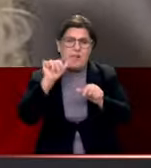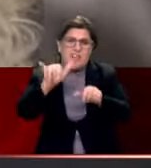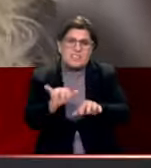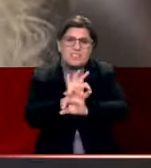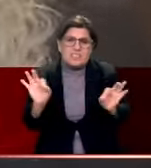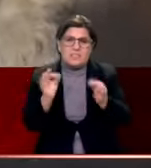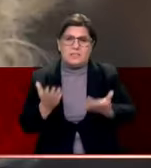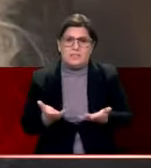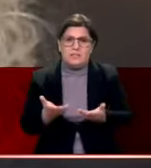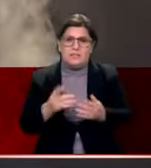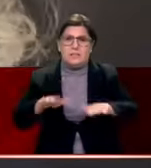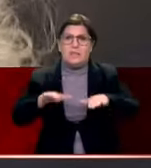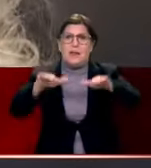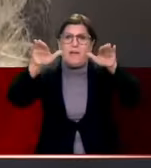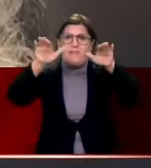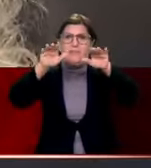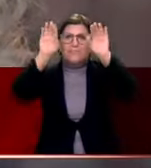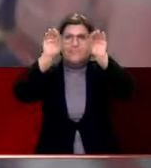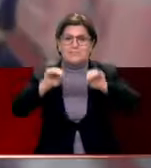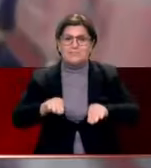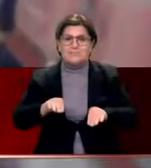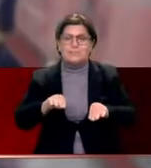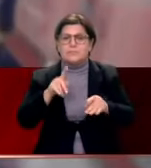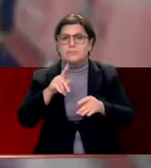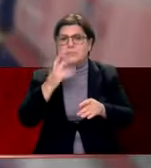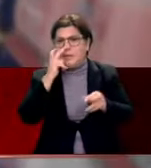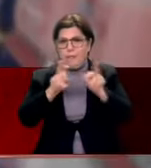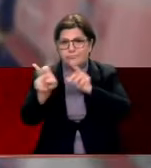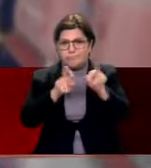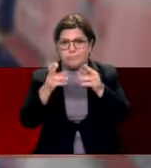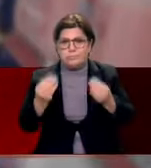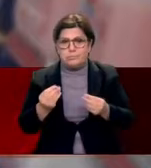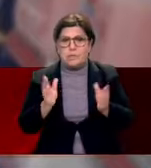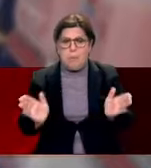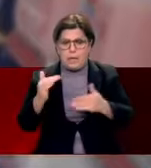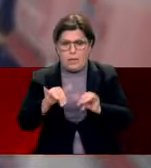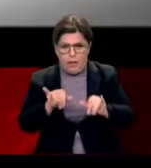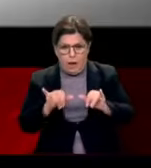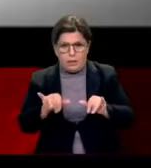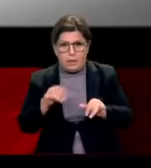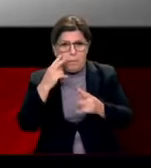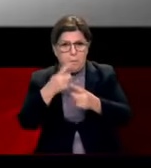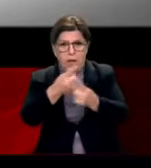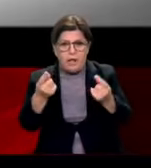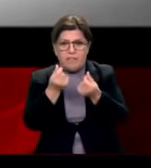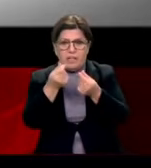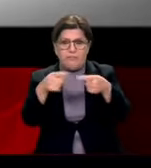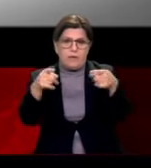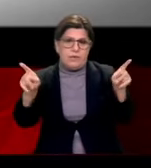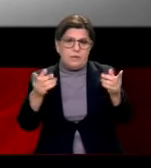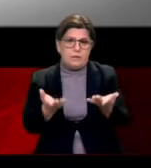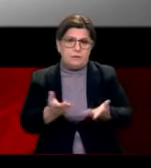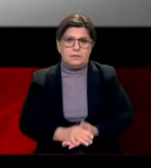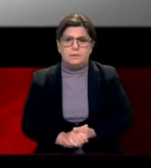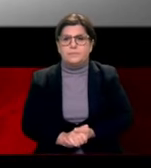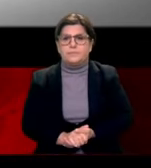tüketiciyi rafın başında kandırmak demektir. Paket aynı, bakın fiyat artıyor.